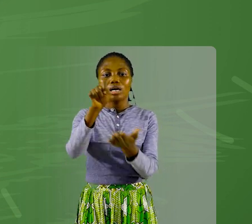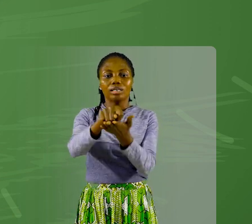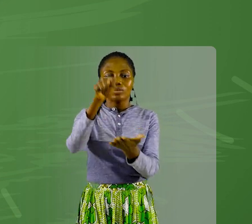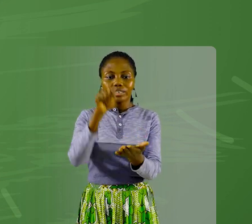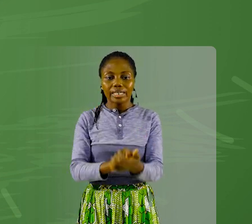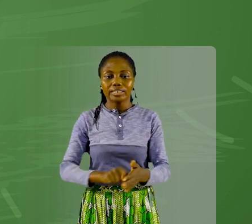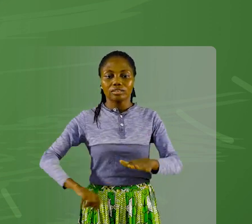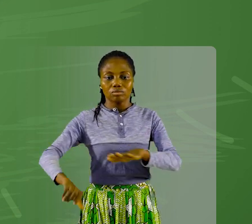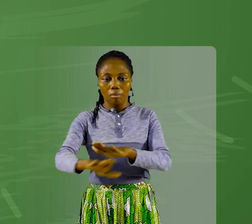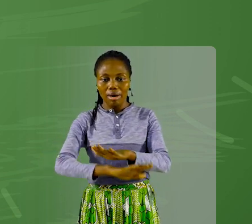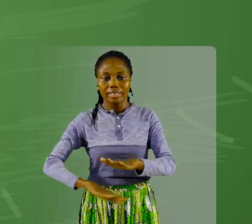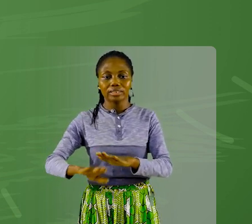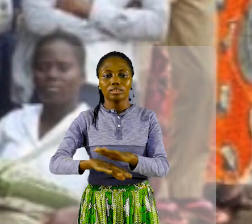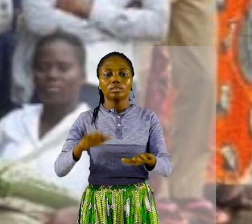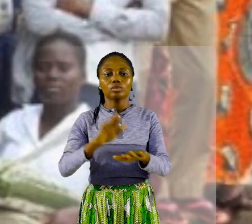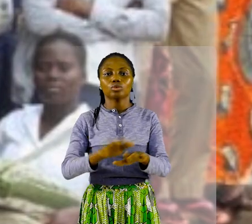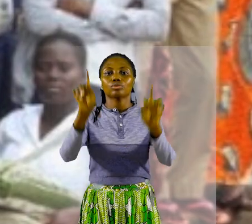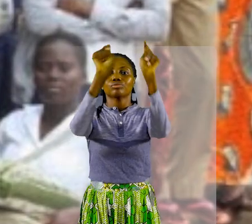base au tableau.